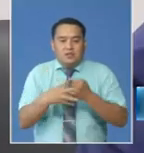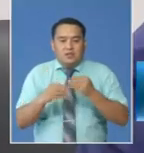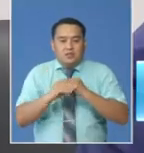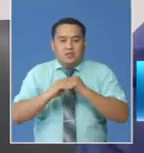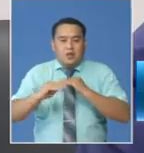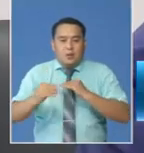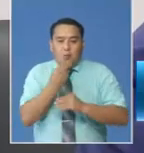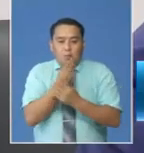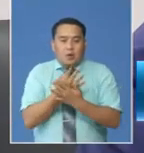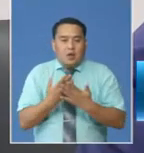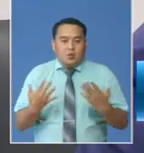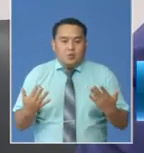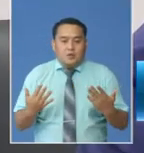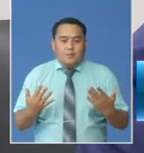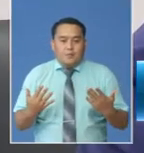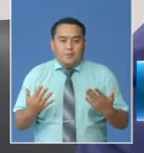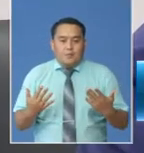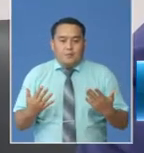Цветочная продукция, ну, я думаю,